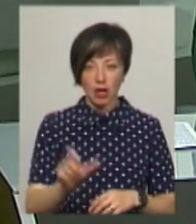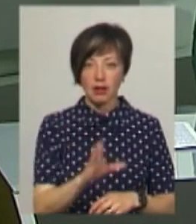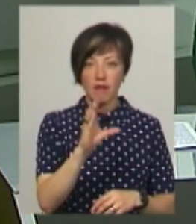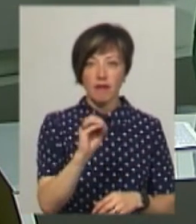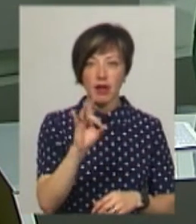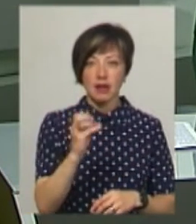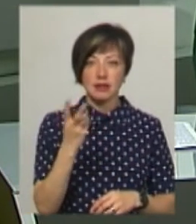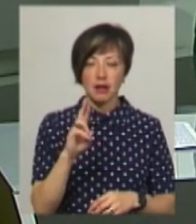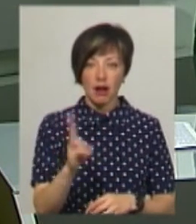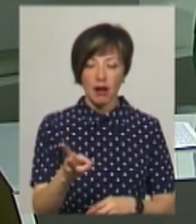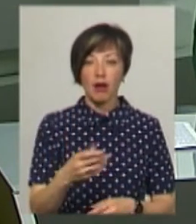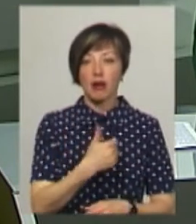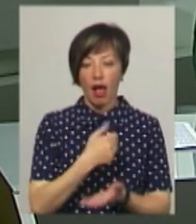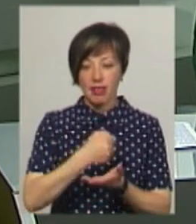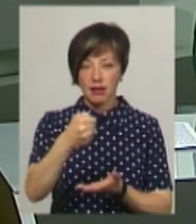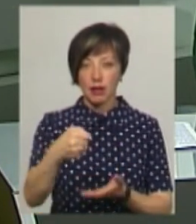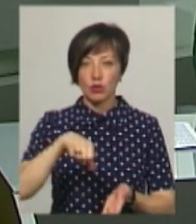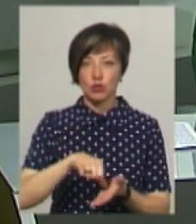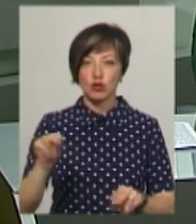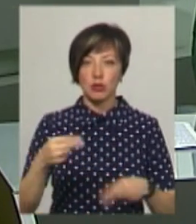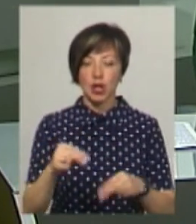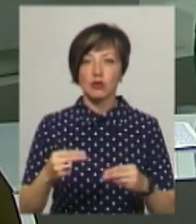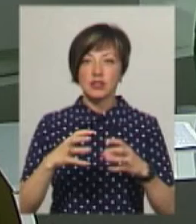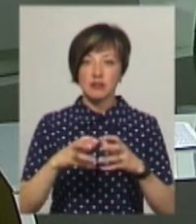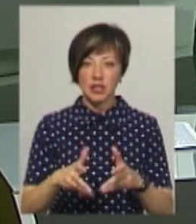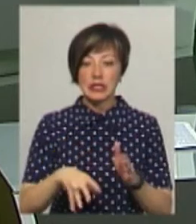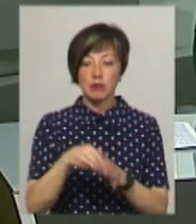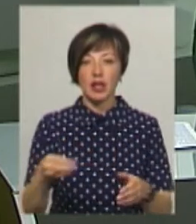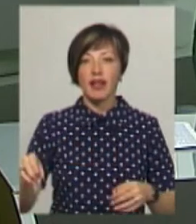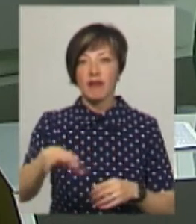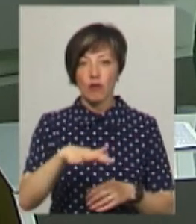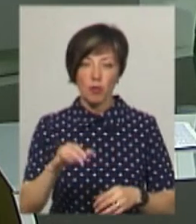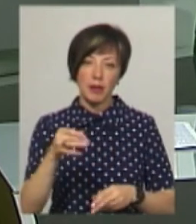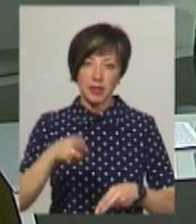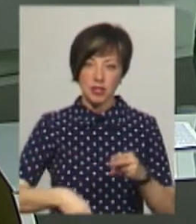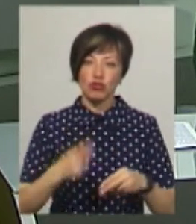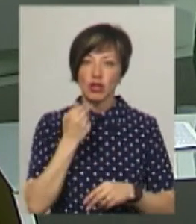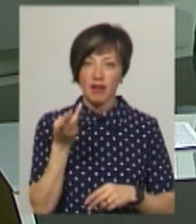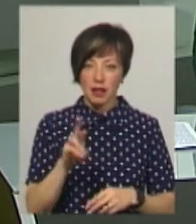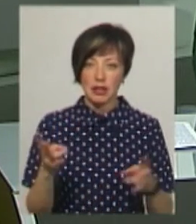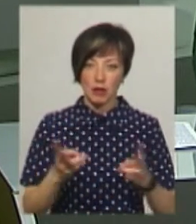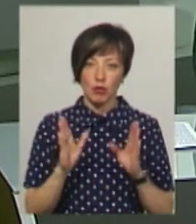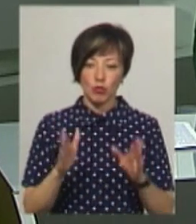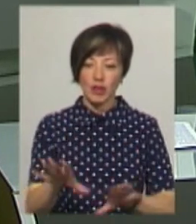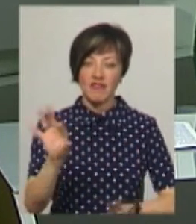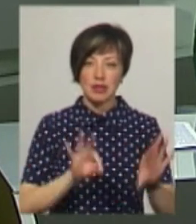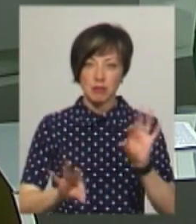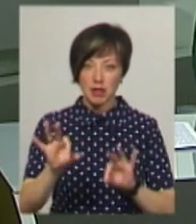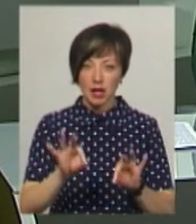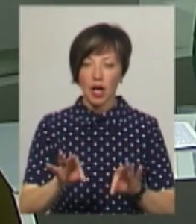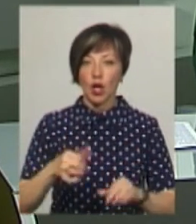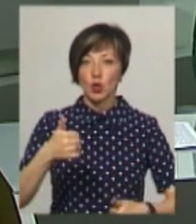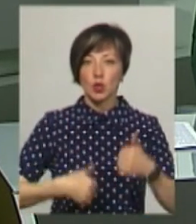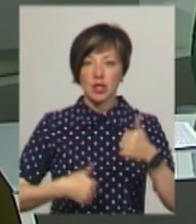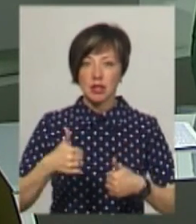Вересняк – кандидат на участь у чемпіонаті світу збірні Європи. Та, каже Іван Шимків, наприкінці червня їй треба буде пройти відбір на турнірі в